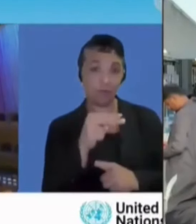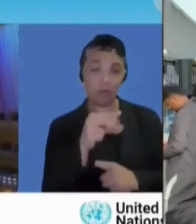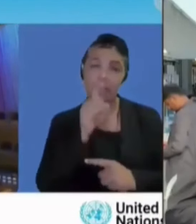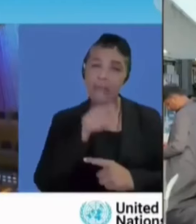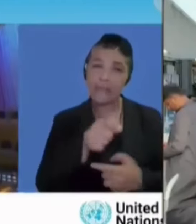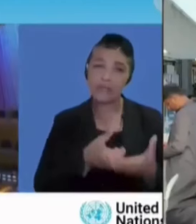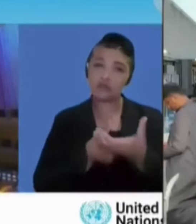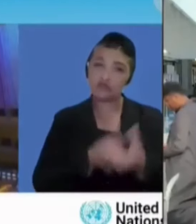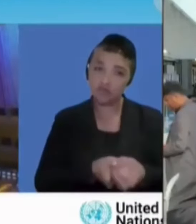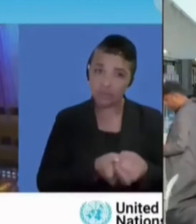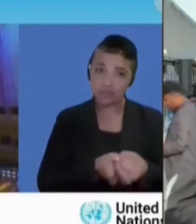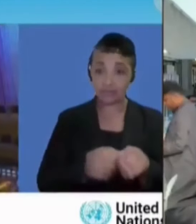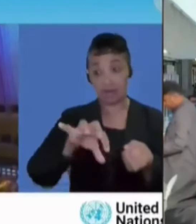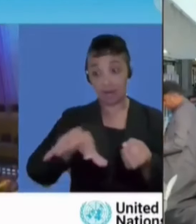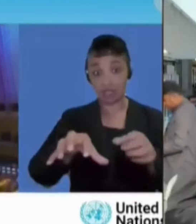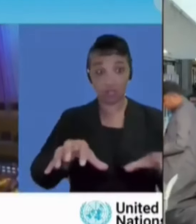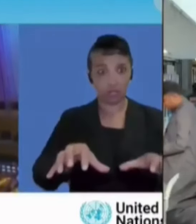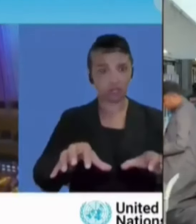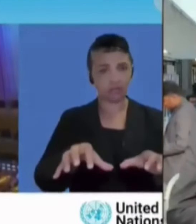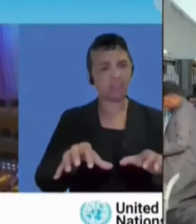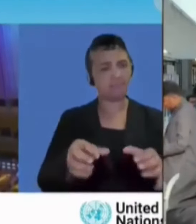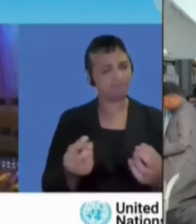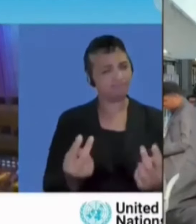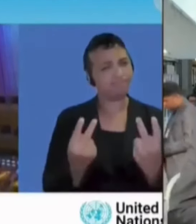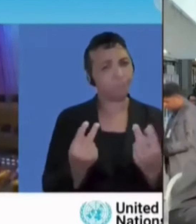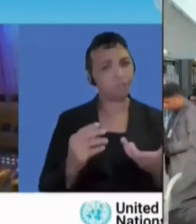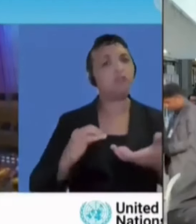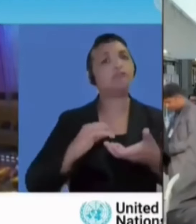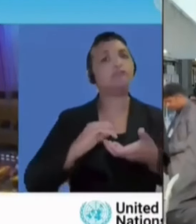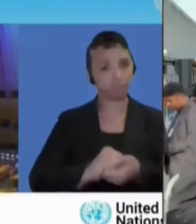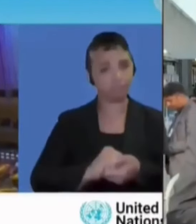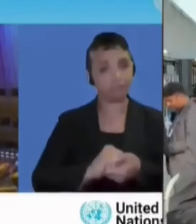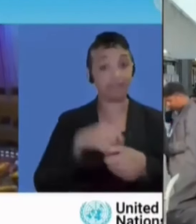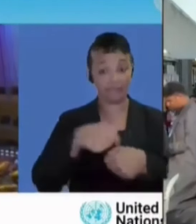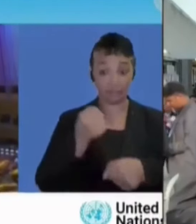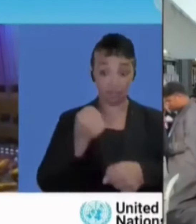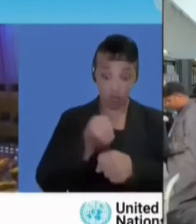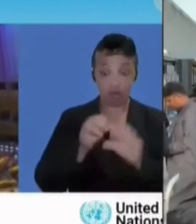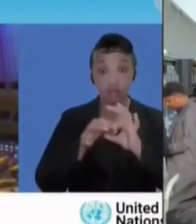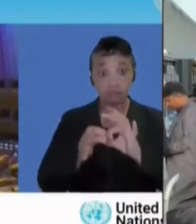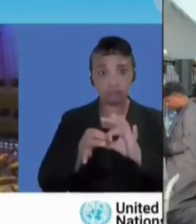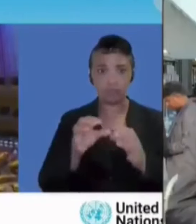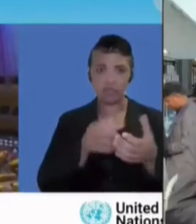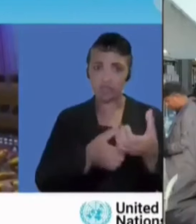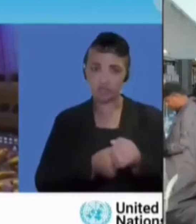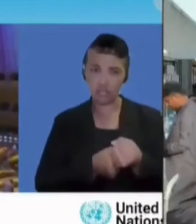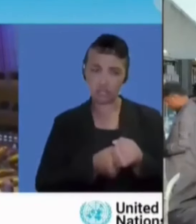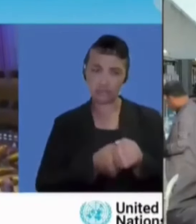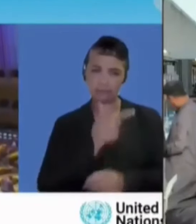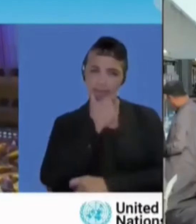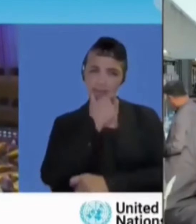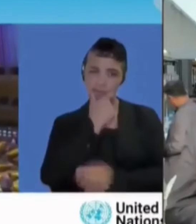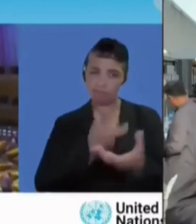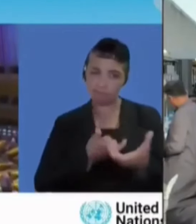masyarakat secara global, karena disebut sebagai akar dari berbagai persoalan yang ada di seluruh dunia, baik itu kelaparan, konflik, dan lain